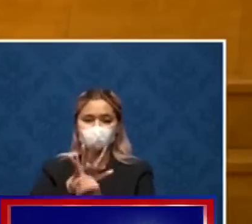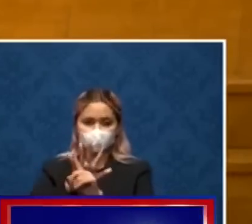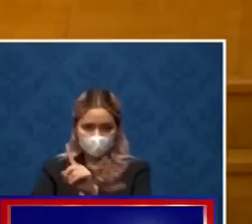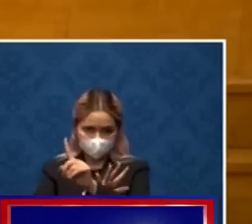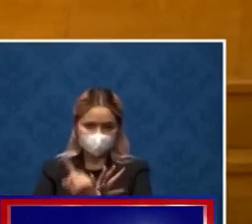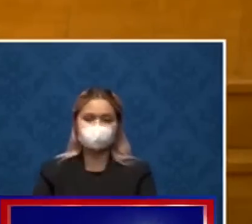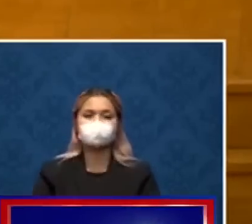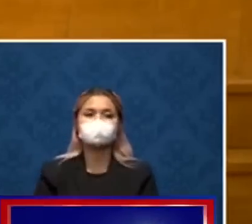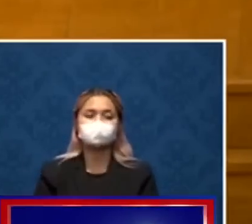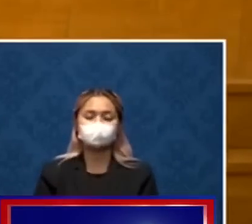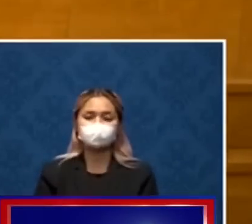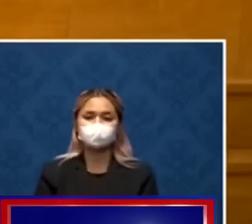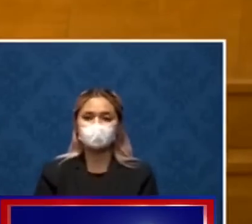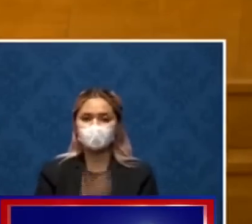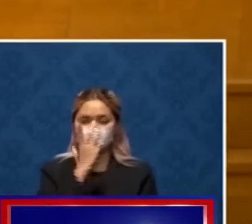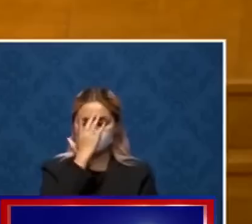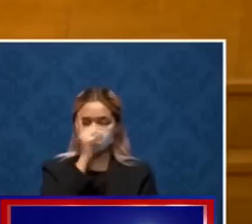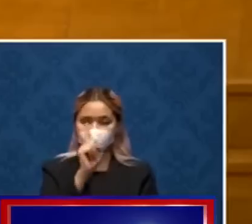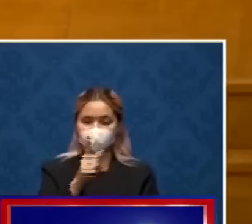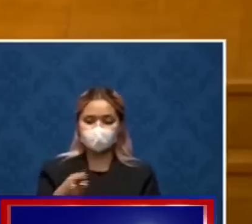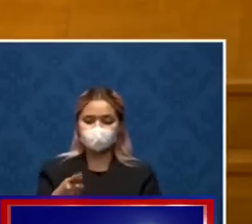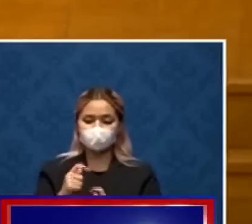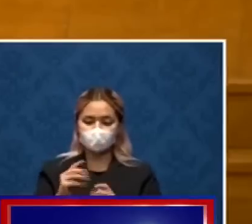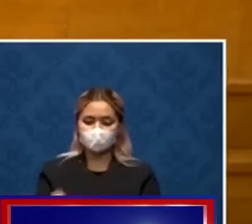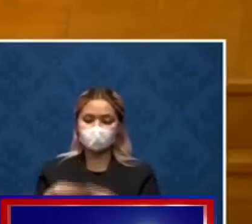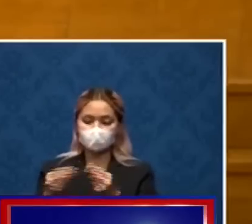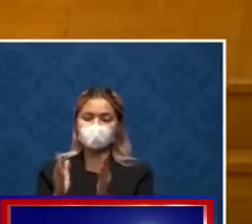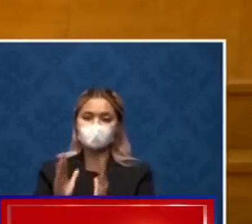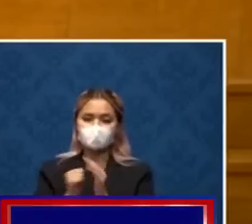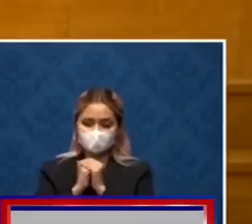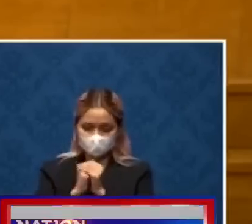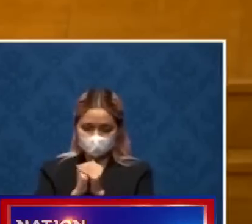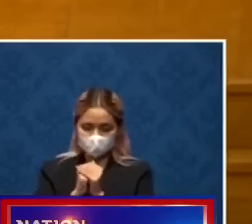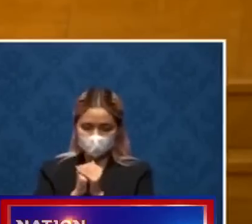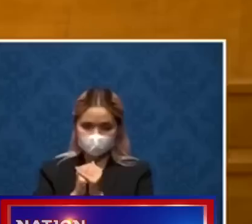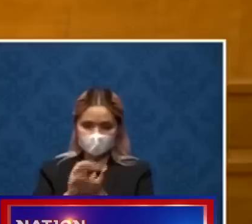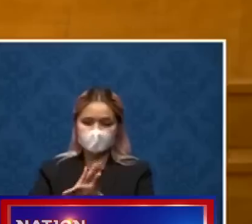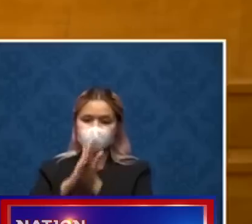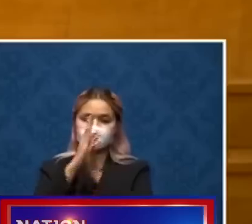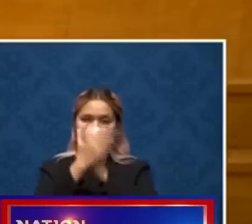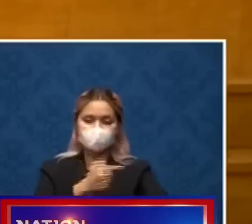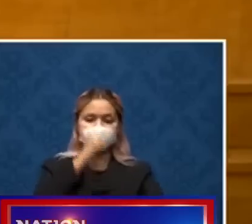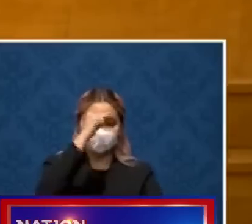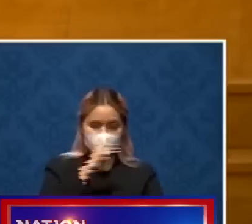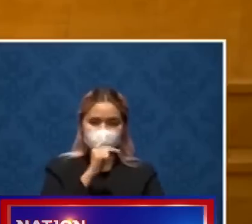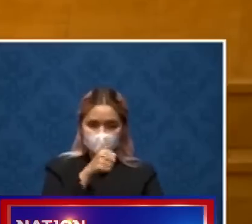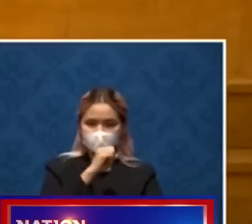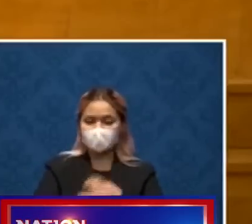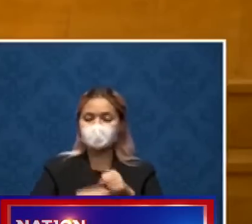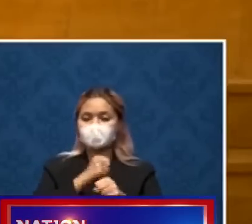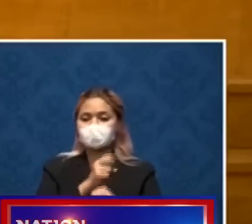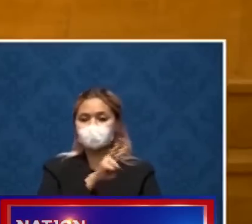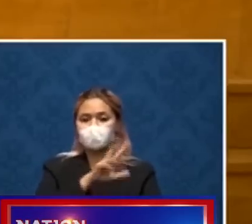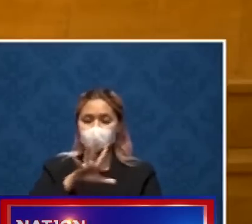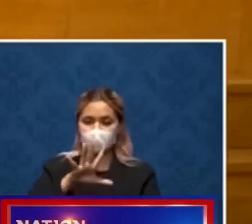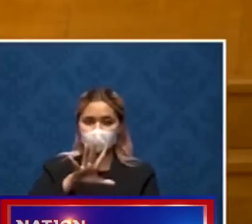ครับก็ได้ให้อนุญาตให้นายหาวเจอตู้มีสัญชาติไทยแปลงสัญชาติเป็นสัญชาติไทยได้เมื่อปี